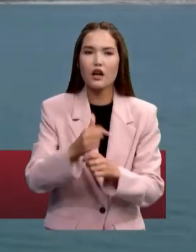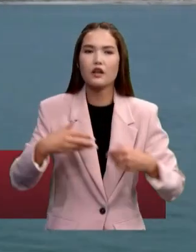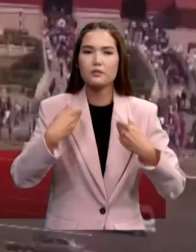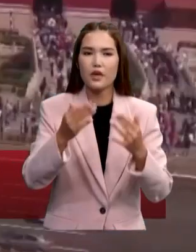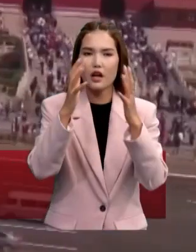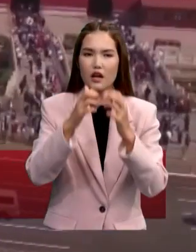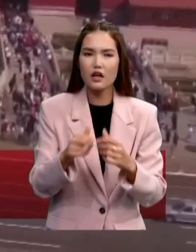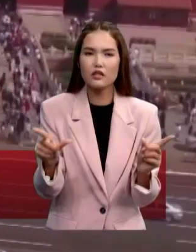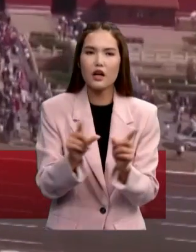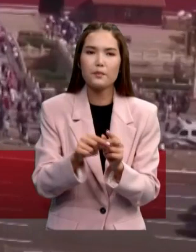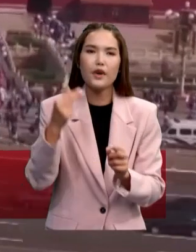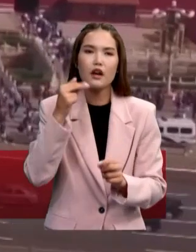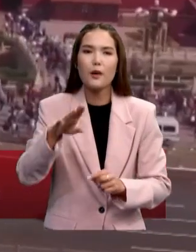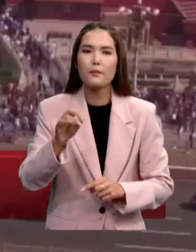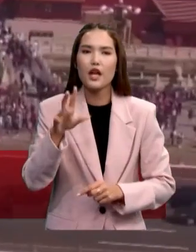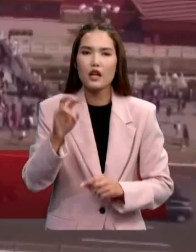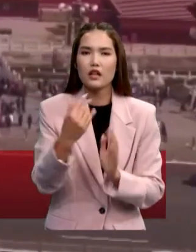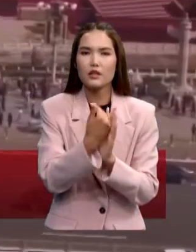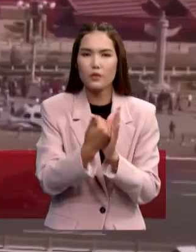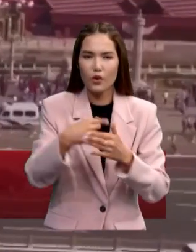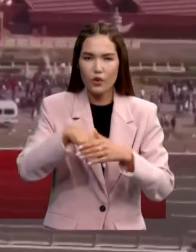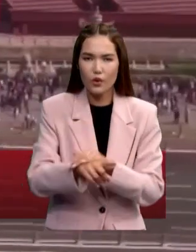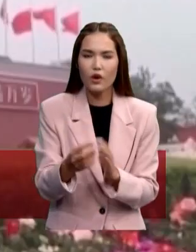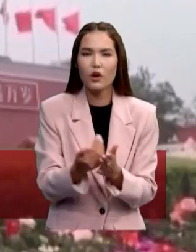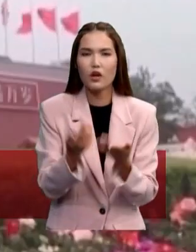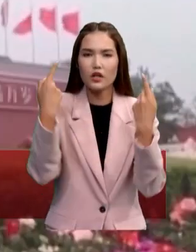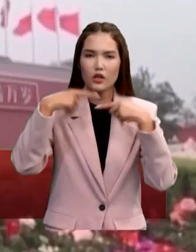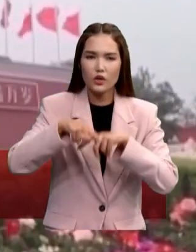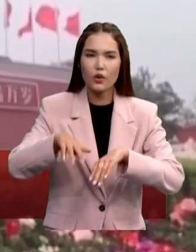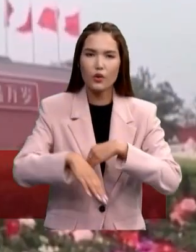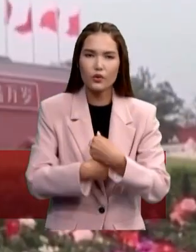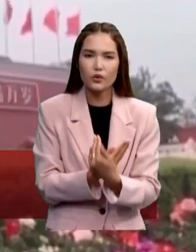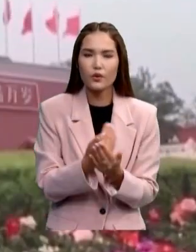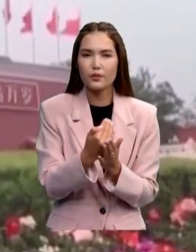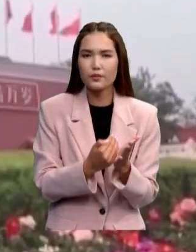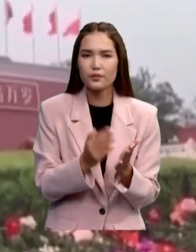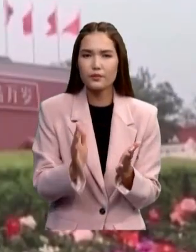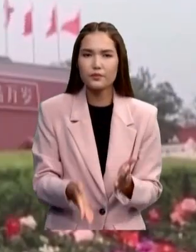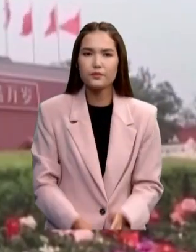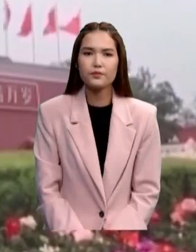разработать совместно с Пекином программу внедрения новых технологий в водохозяйственную сферу.